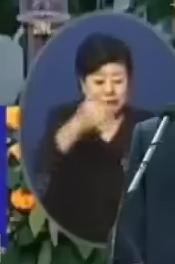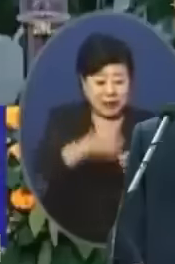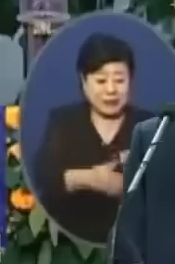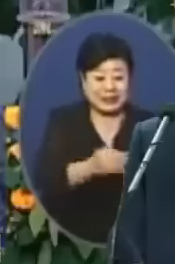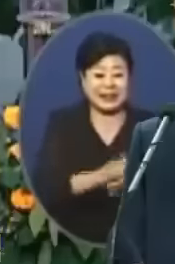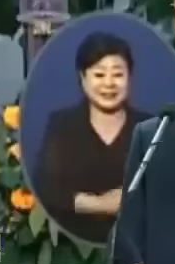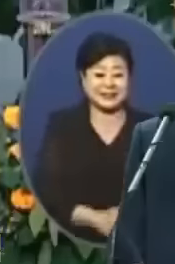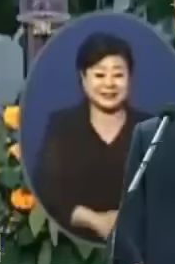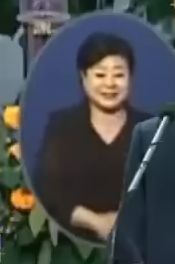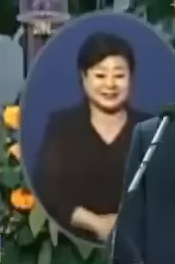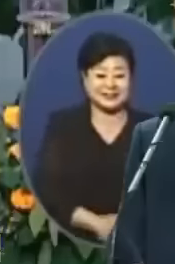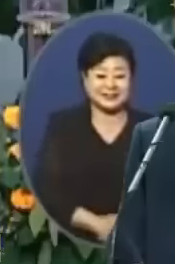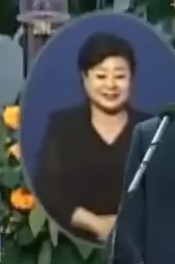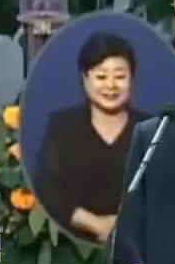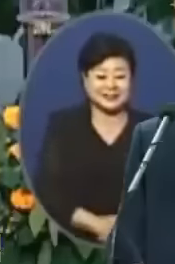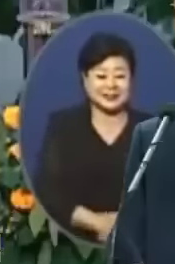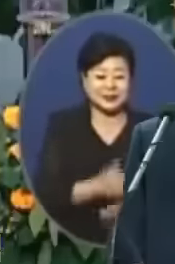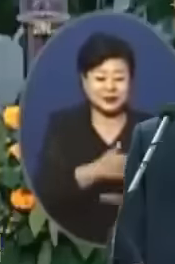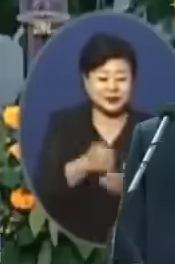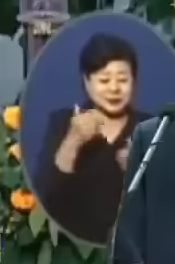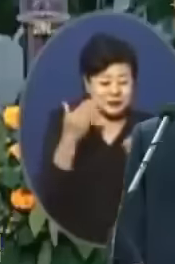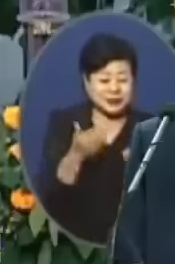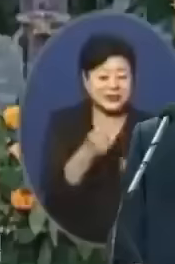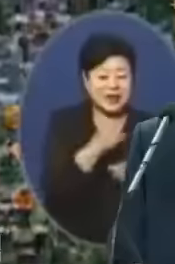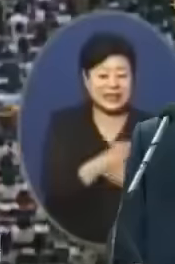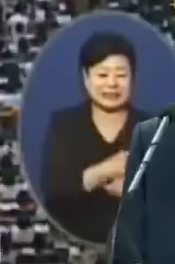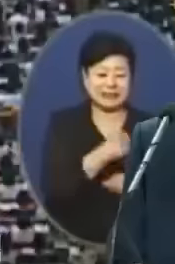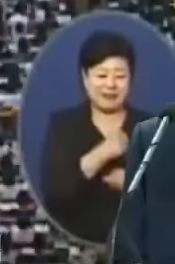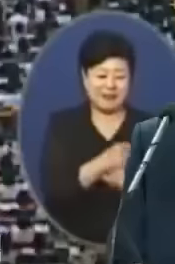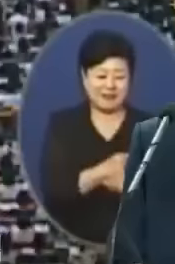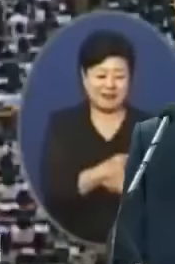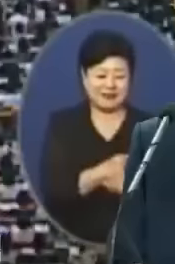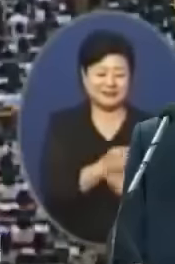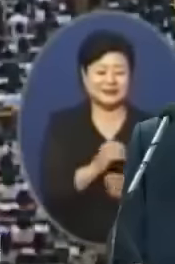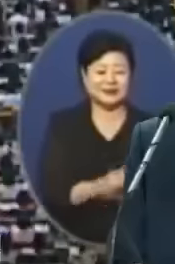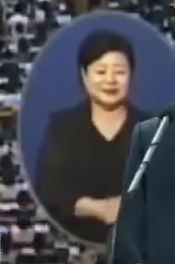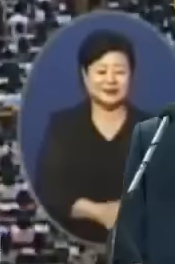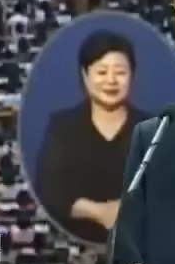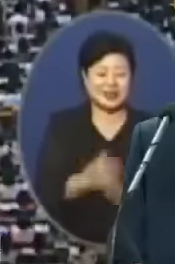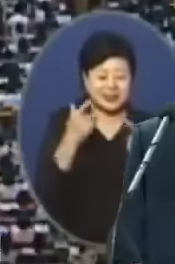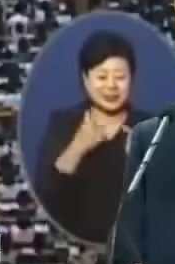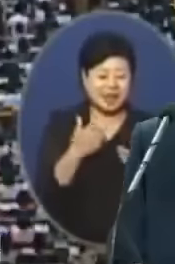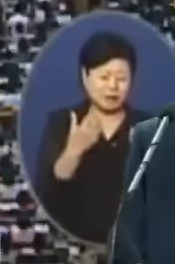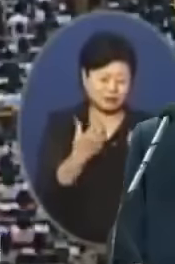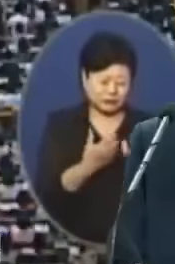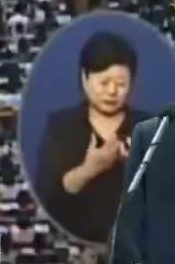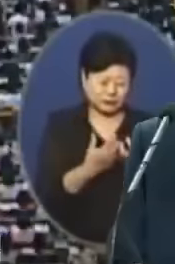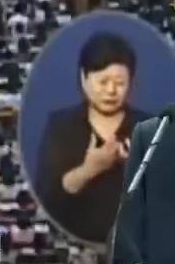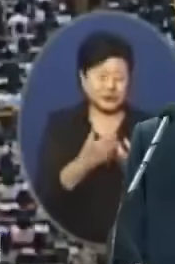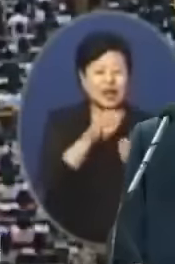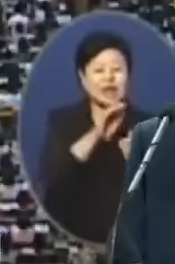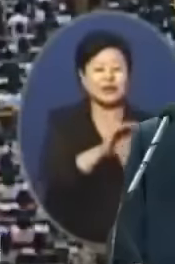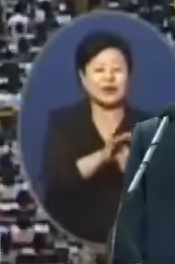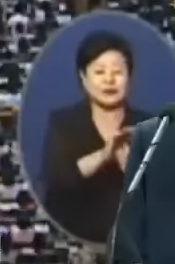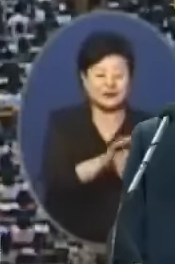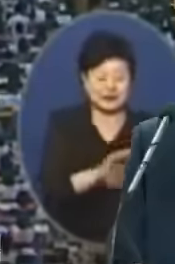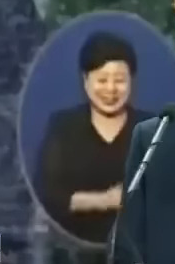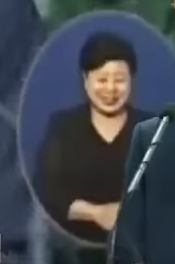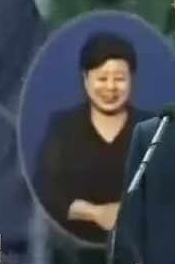찼더라. 우리 주님께서 하시는 것은 언제나 풍성하게 도와주시는